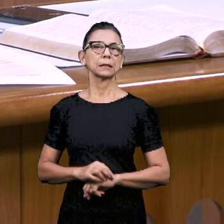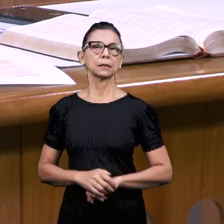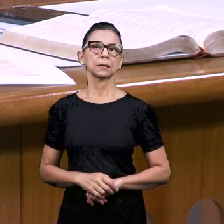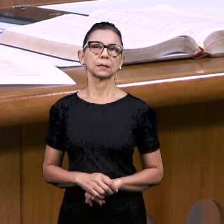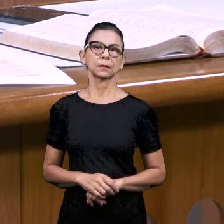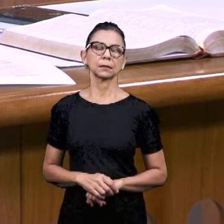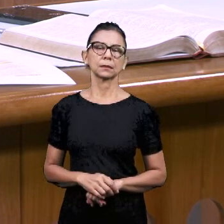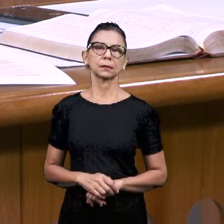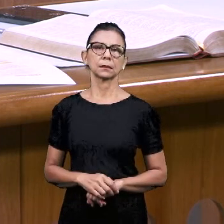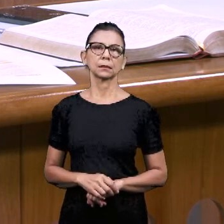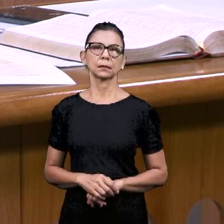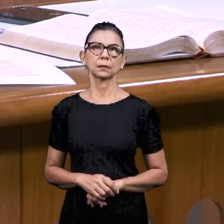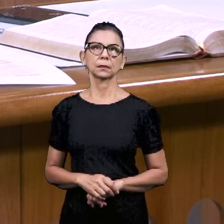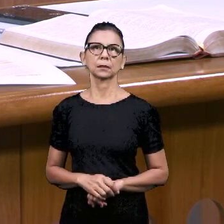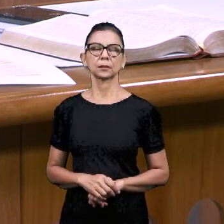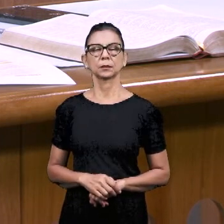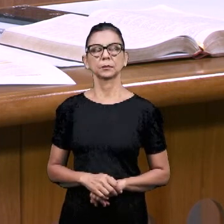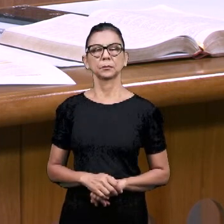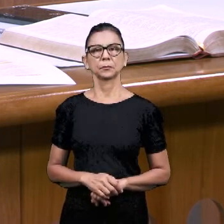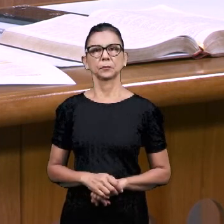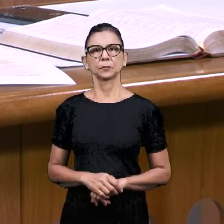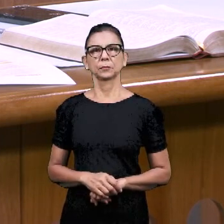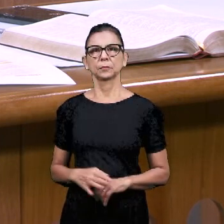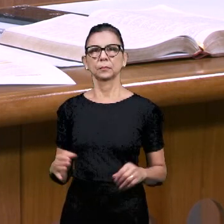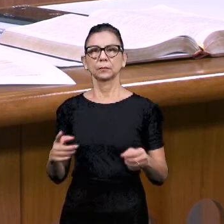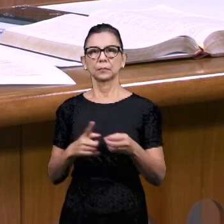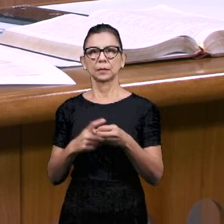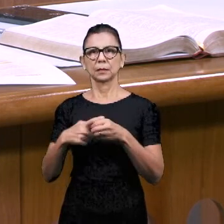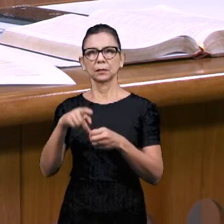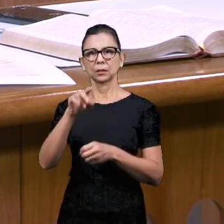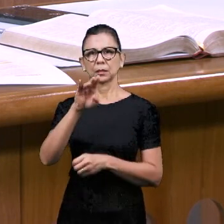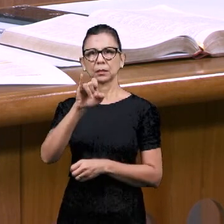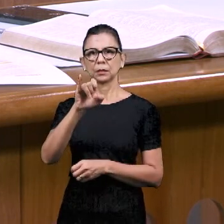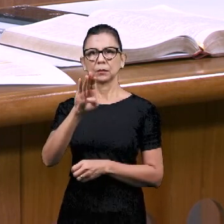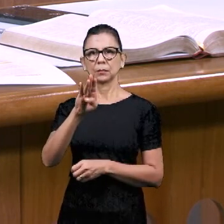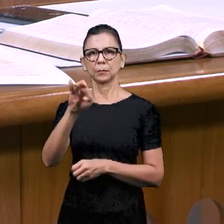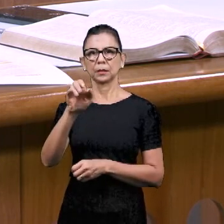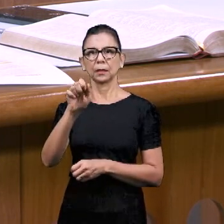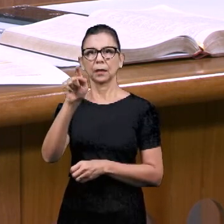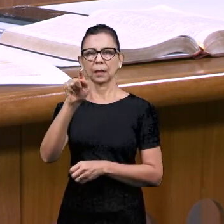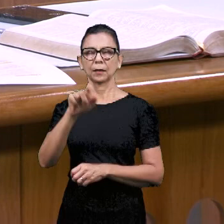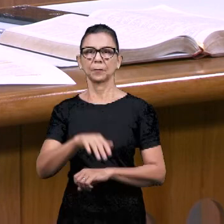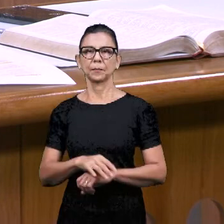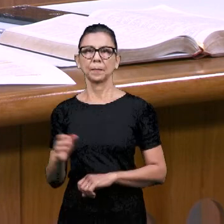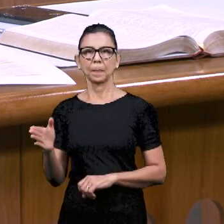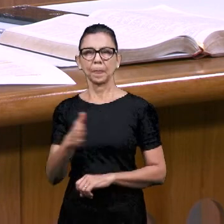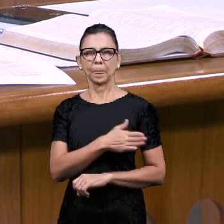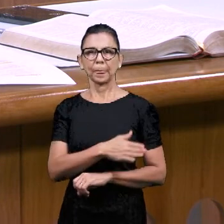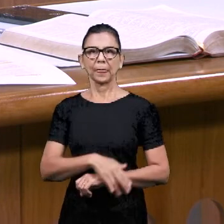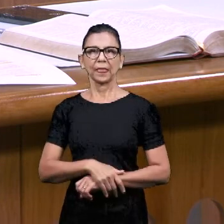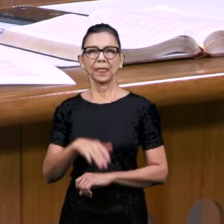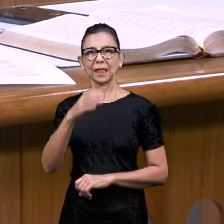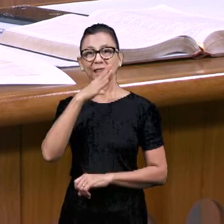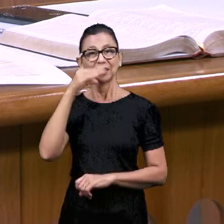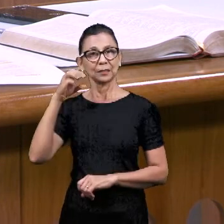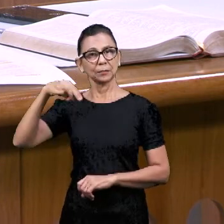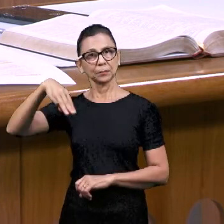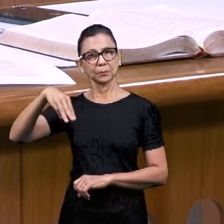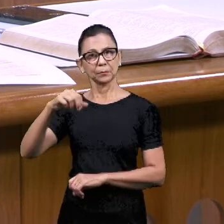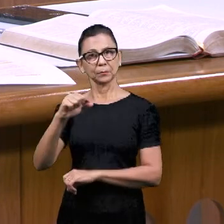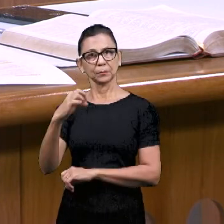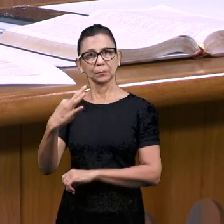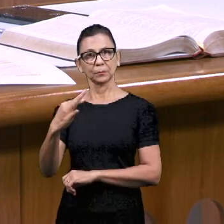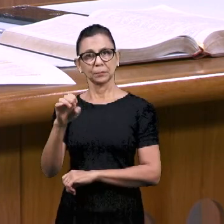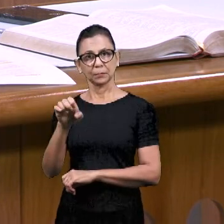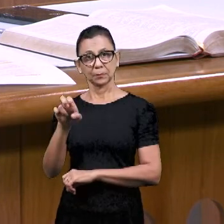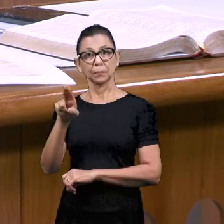là, dans l'église de Ipia, dans la ville d'Ipia, Mathéus, qui est de la classe d'adolescents,